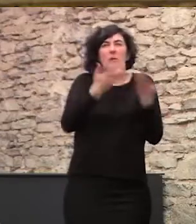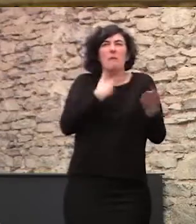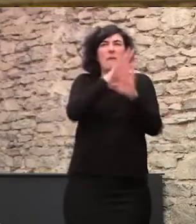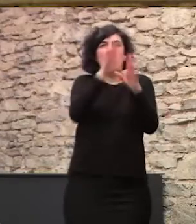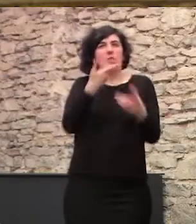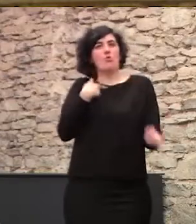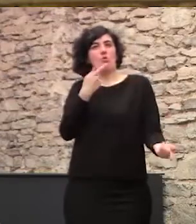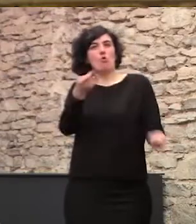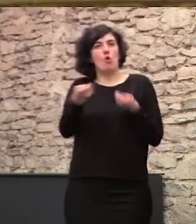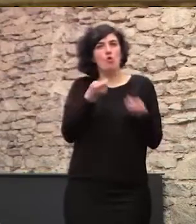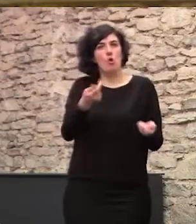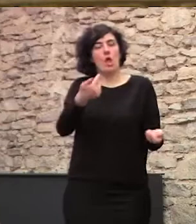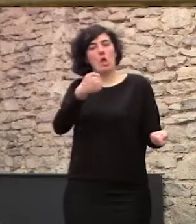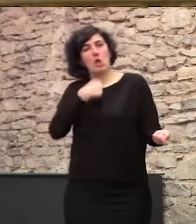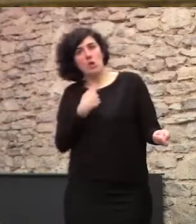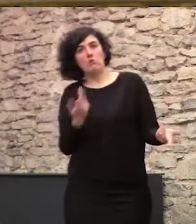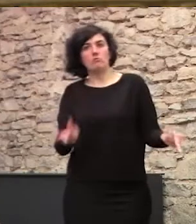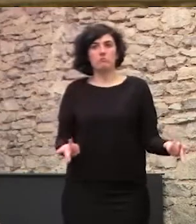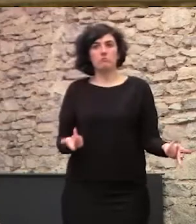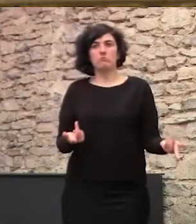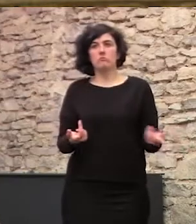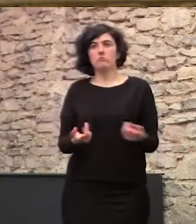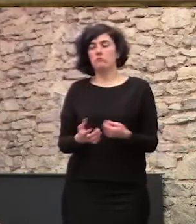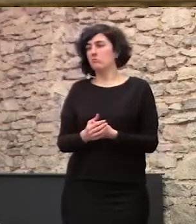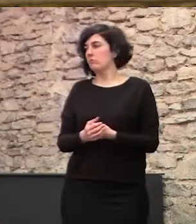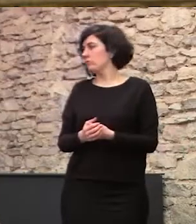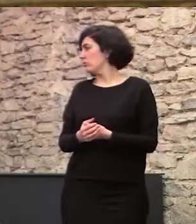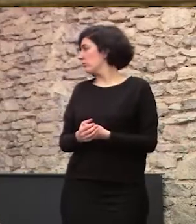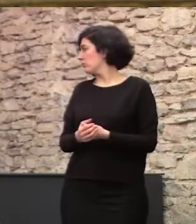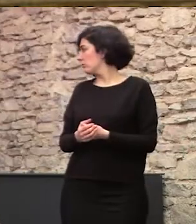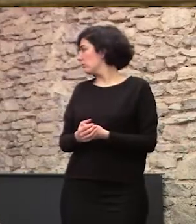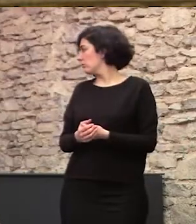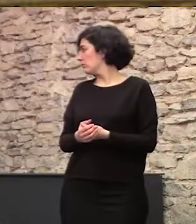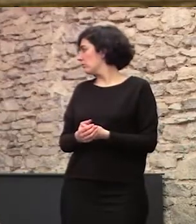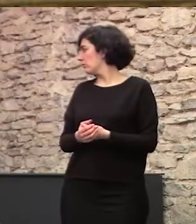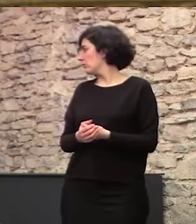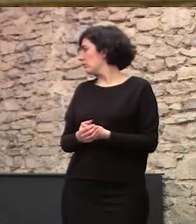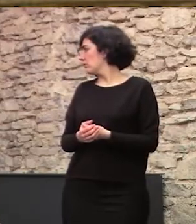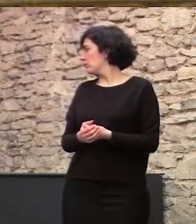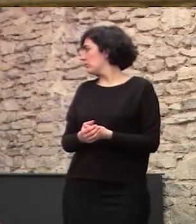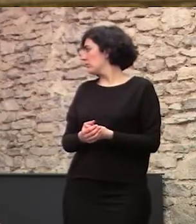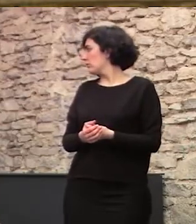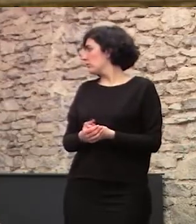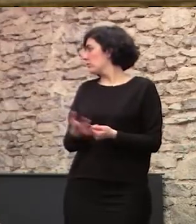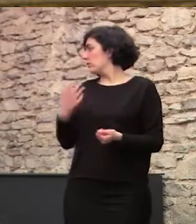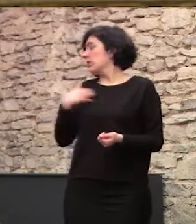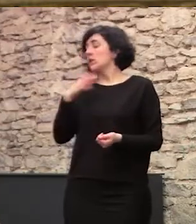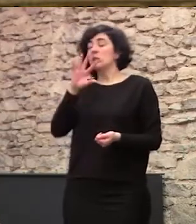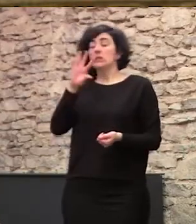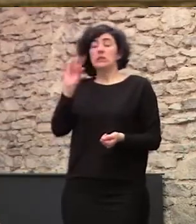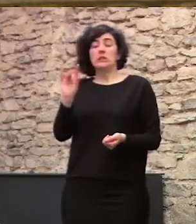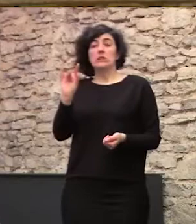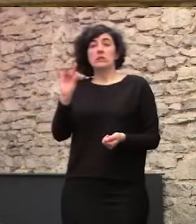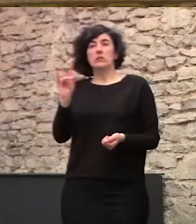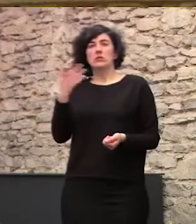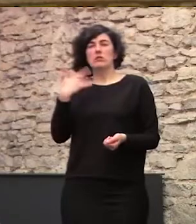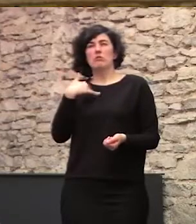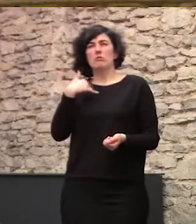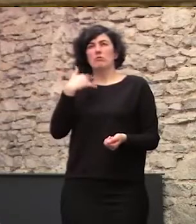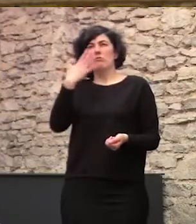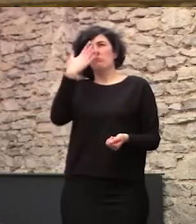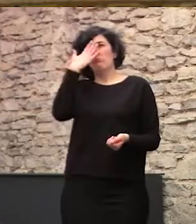kontrolatzailea eta guztia izan, eh? Pizka protagonista. Bai, eta egin nuenean gainera, osea,